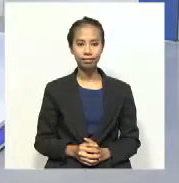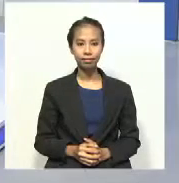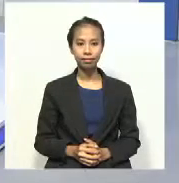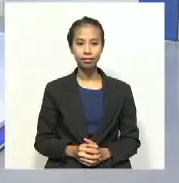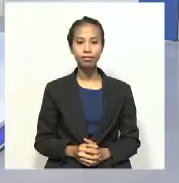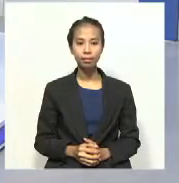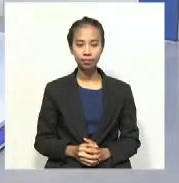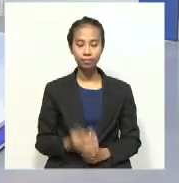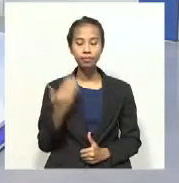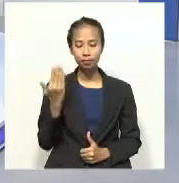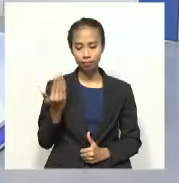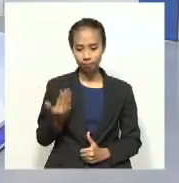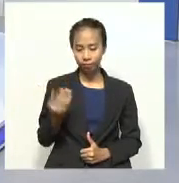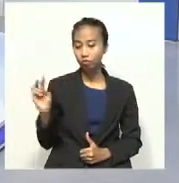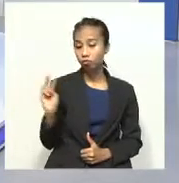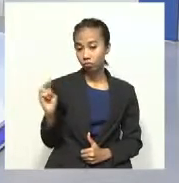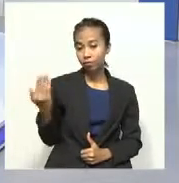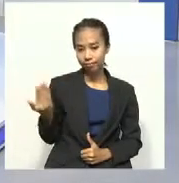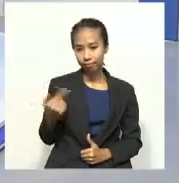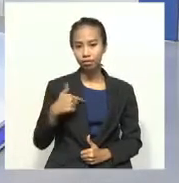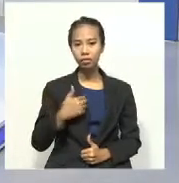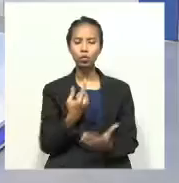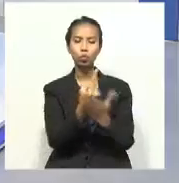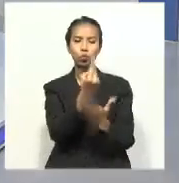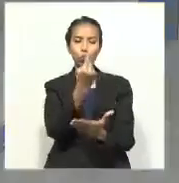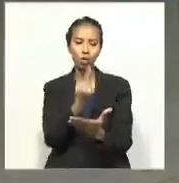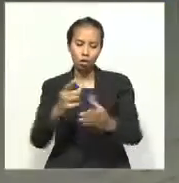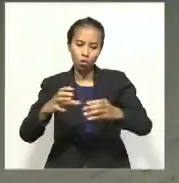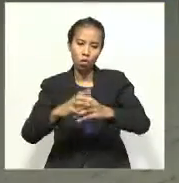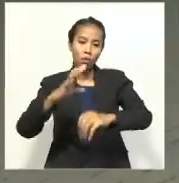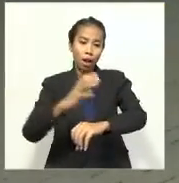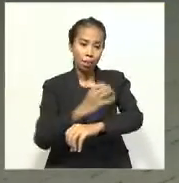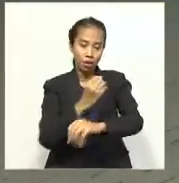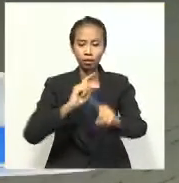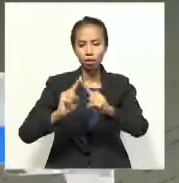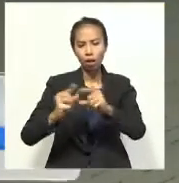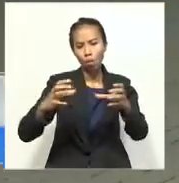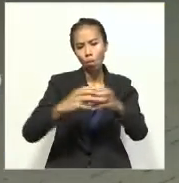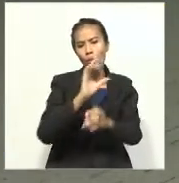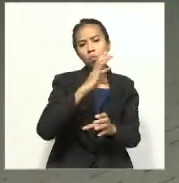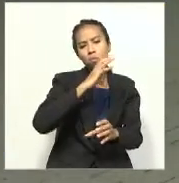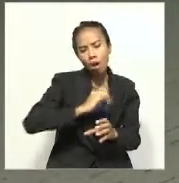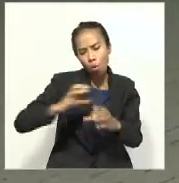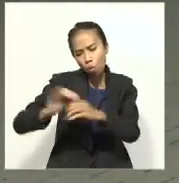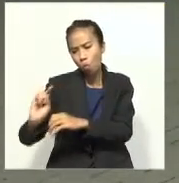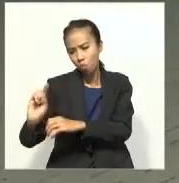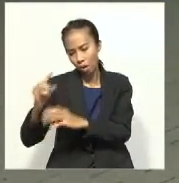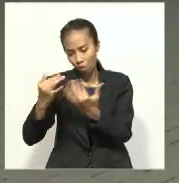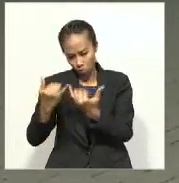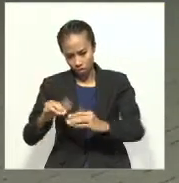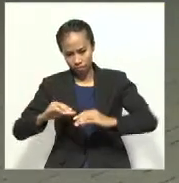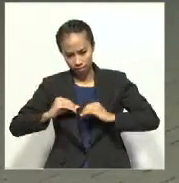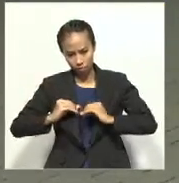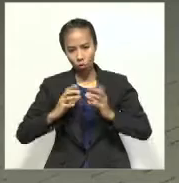ค่ะคุณนิสาการคุณสกรกฎคะมีตัวแทนพรรคการเมืองทั้งพรรคการเมืองเก่าและพรรคการเมืองใหม่ที่ตอบรับเข้าร่วมหารือในวันนี้ก